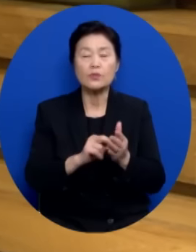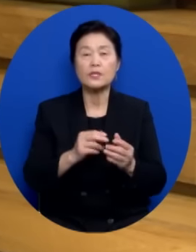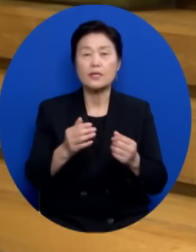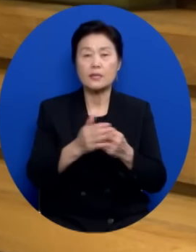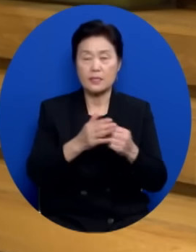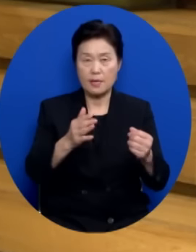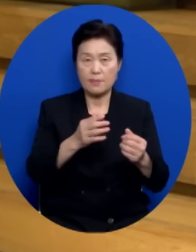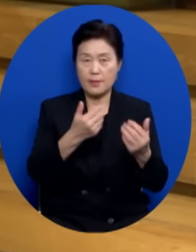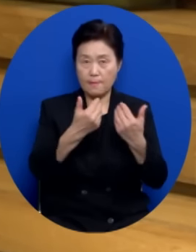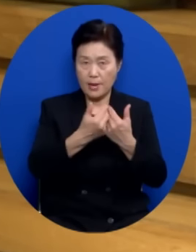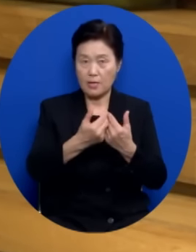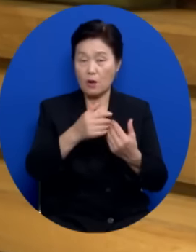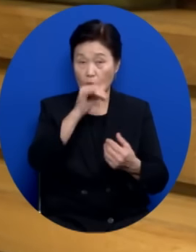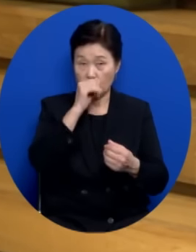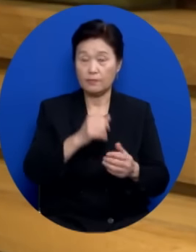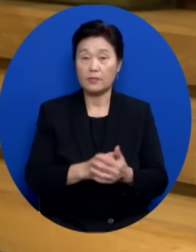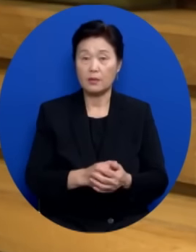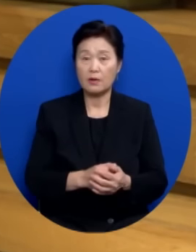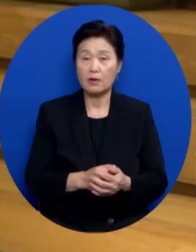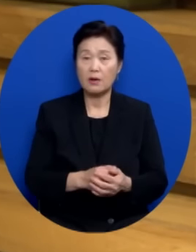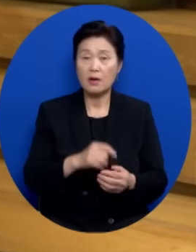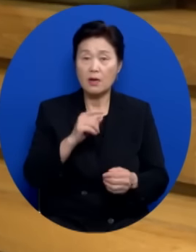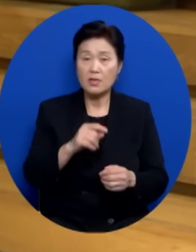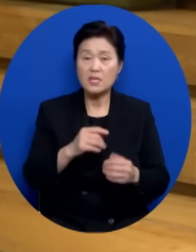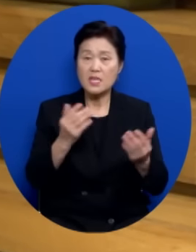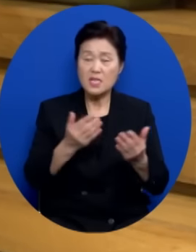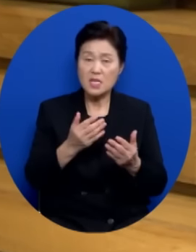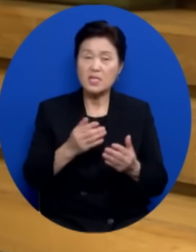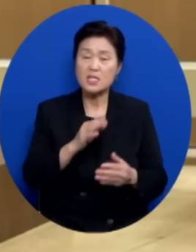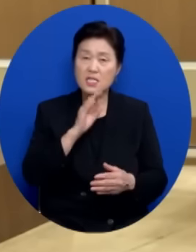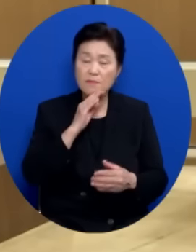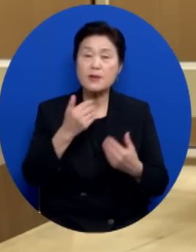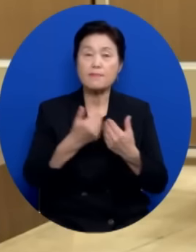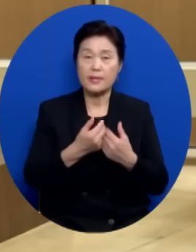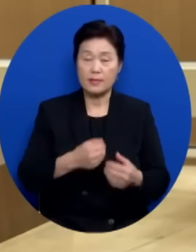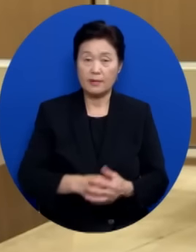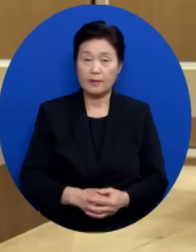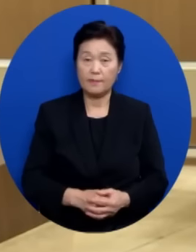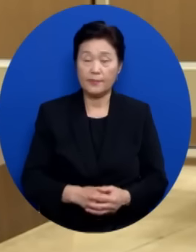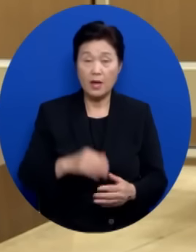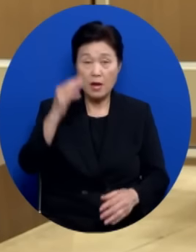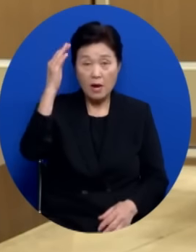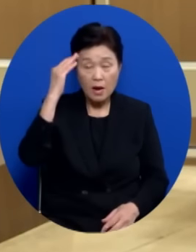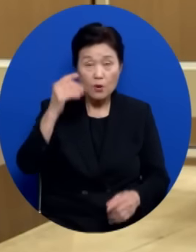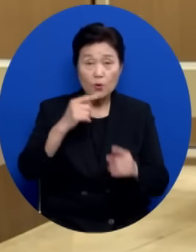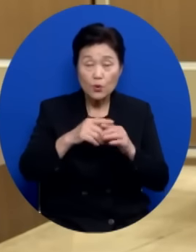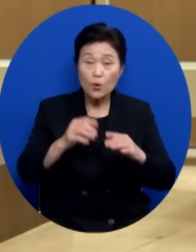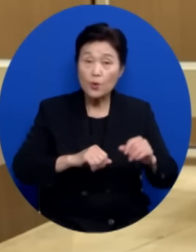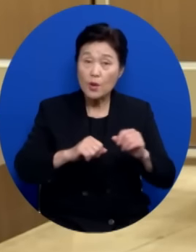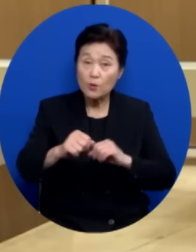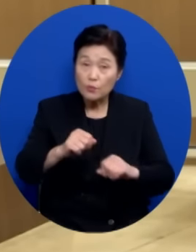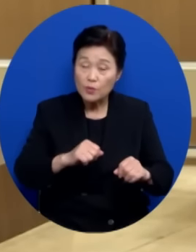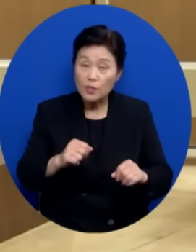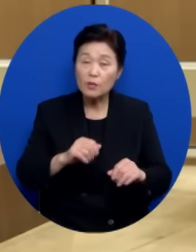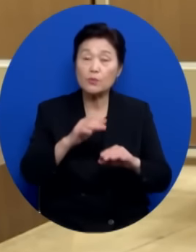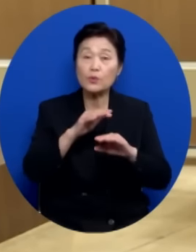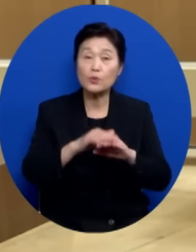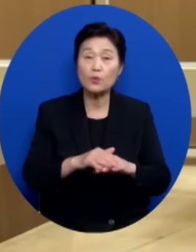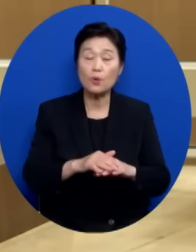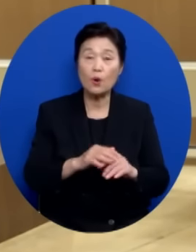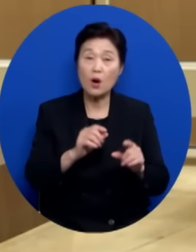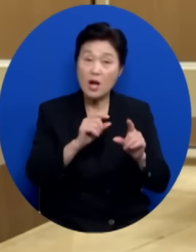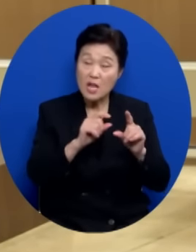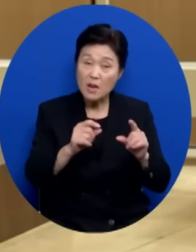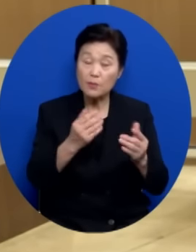이것은 이미 선진국에 의해서 전부 다 증명이 된 바입니다. 예, 이번 한국교회 이런 움직임을 놓고 일부